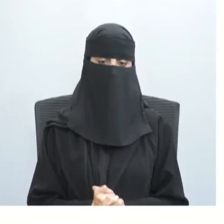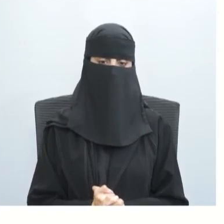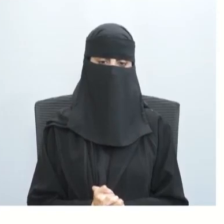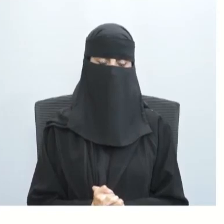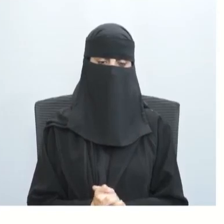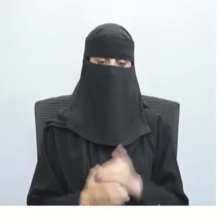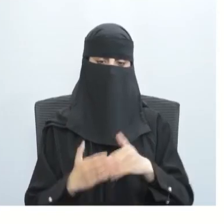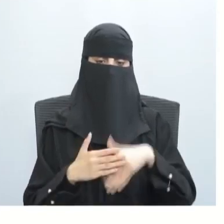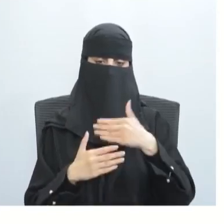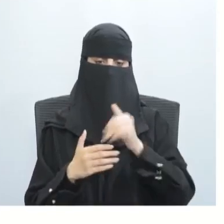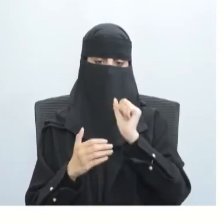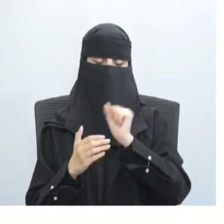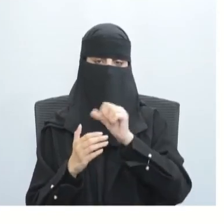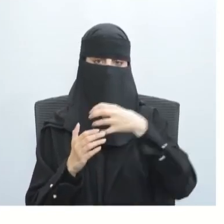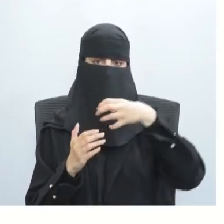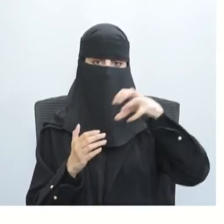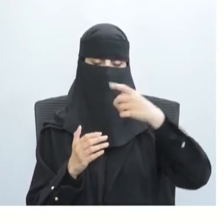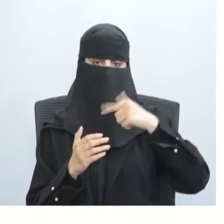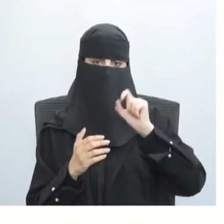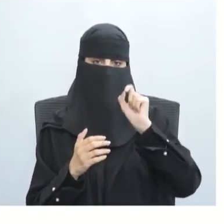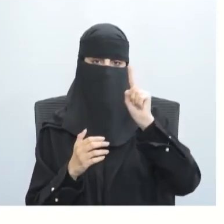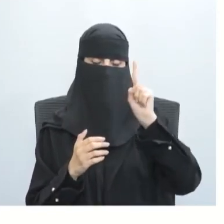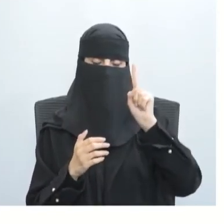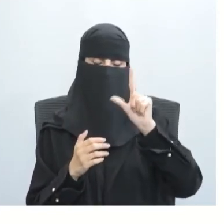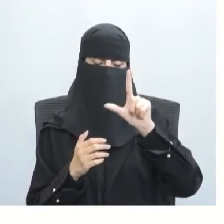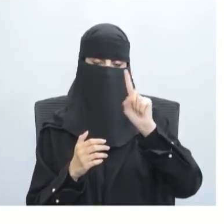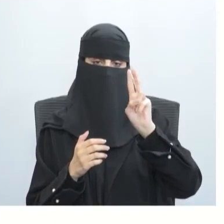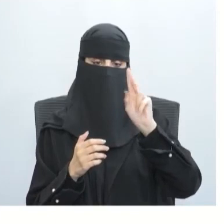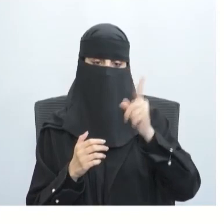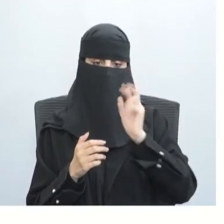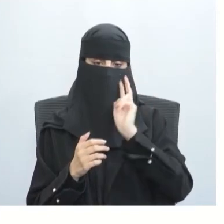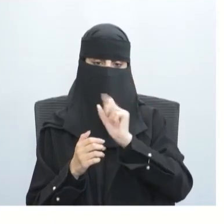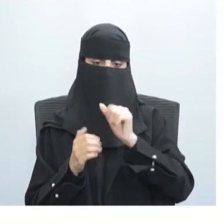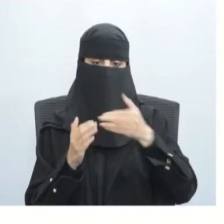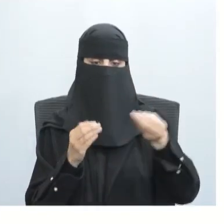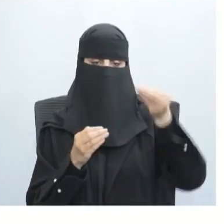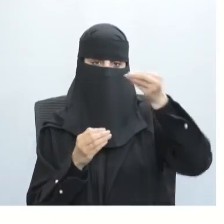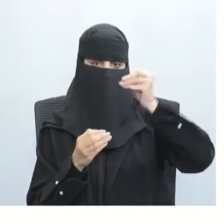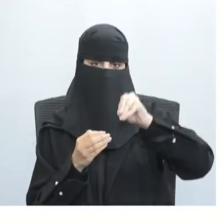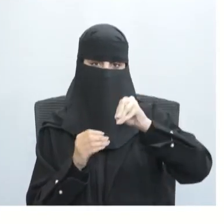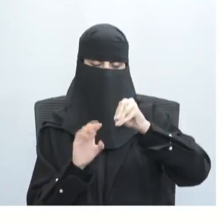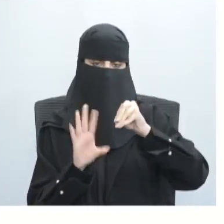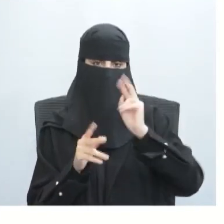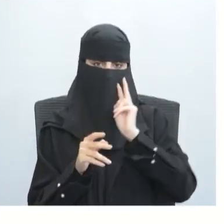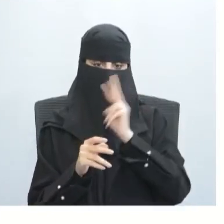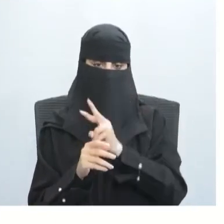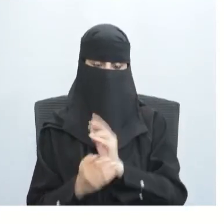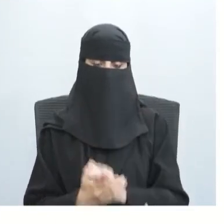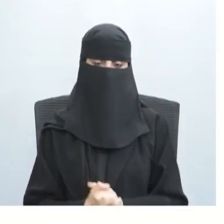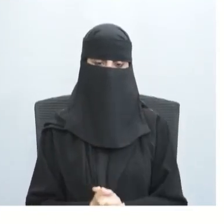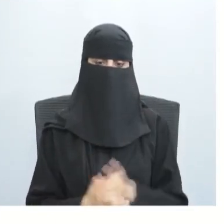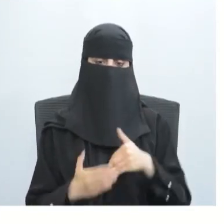من علامه تبويب فلتر المرشحات نضغط على اد افلتر اضافه مرشح بعد ذلك